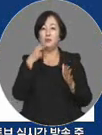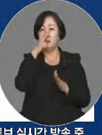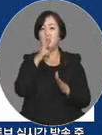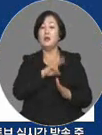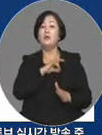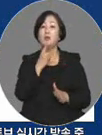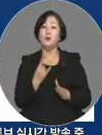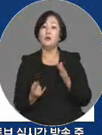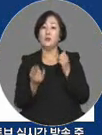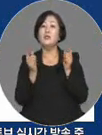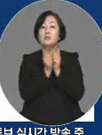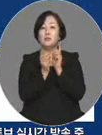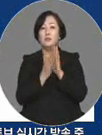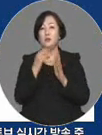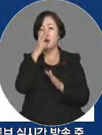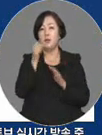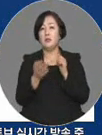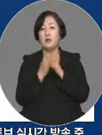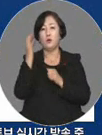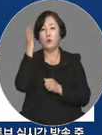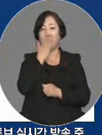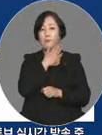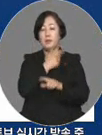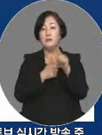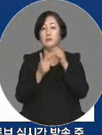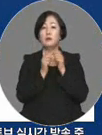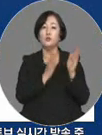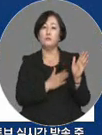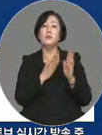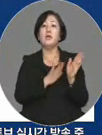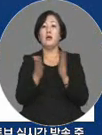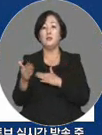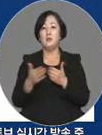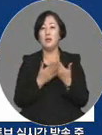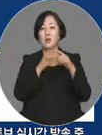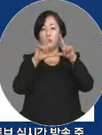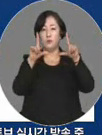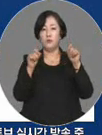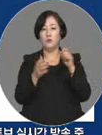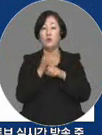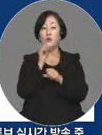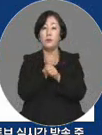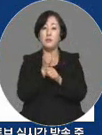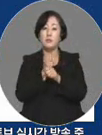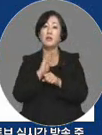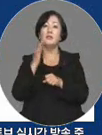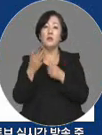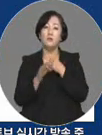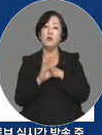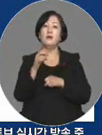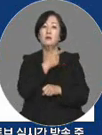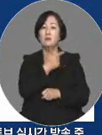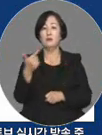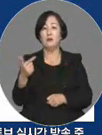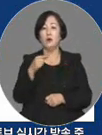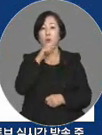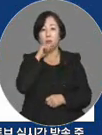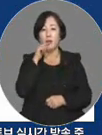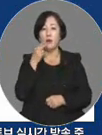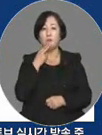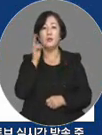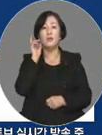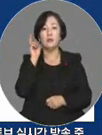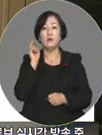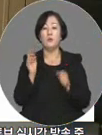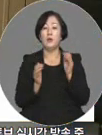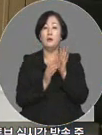제거하고 주변에 밝은 전등과 미끄럼주의 안내문구를다는 등의 조치를 했다면 피해가 발생하지 않을 수 있었다는